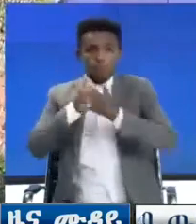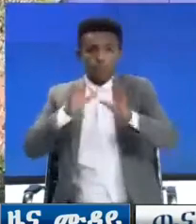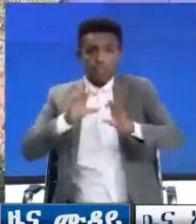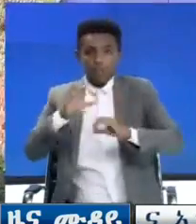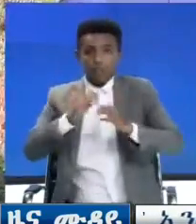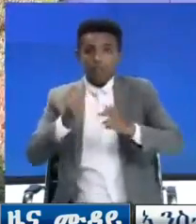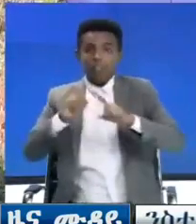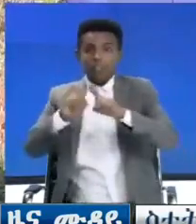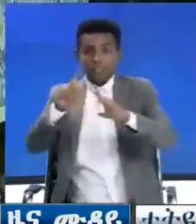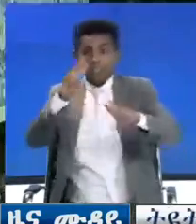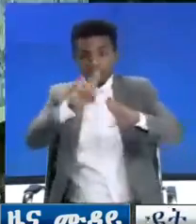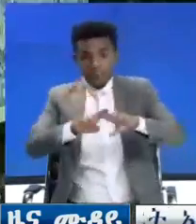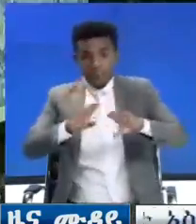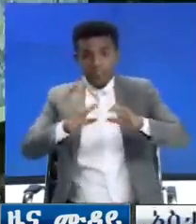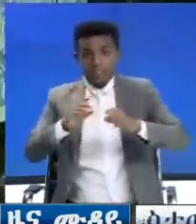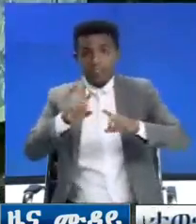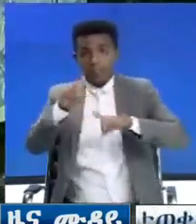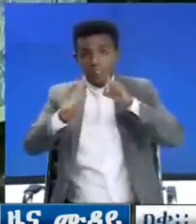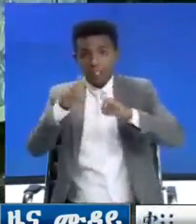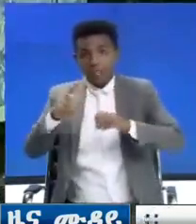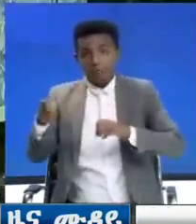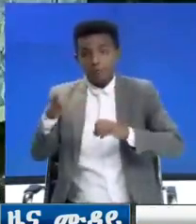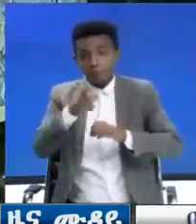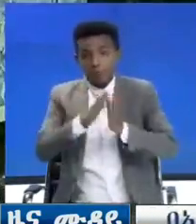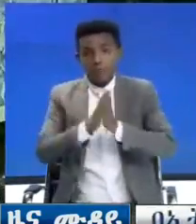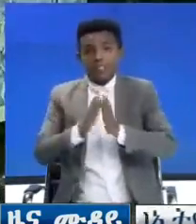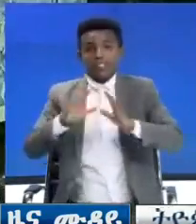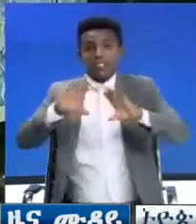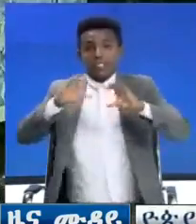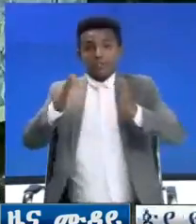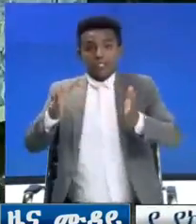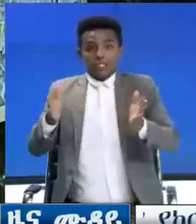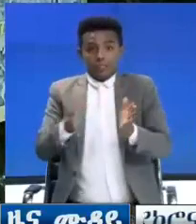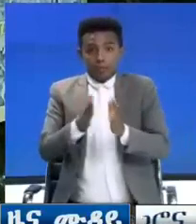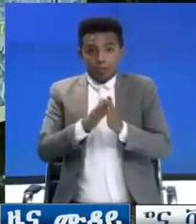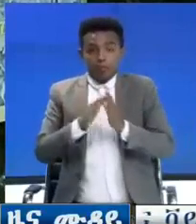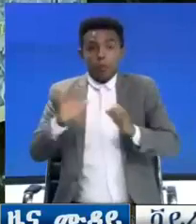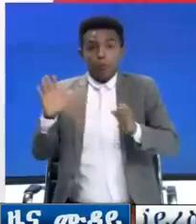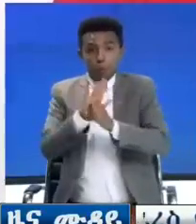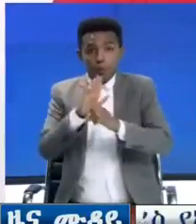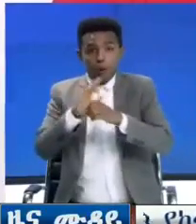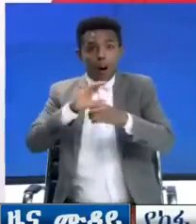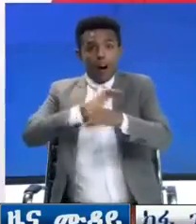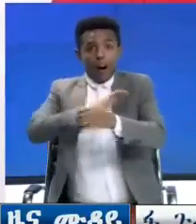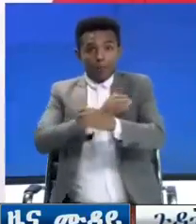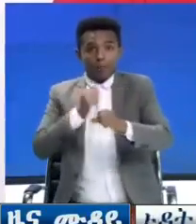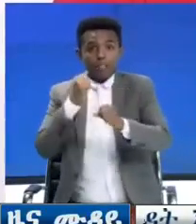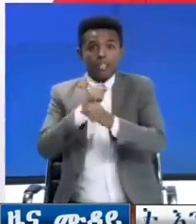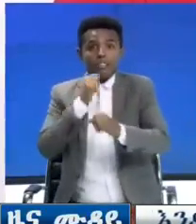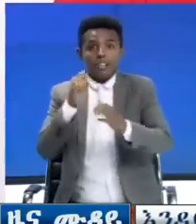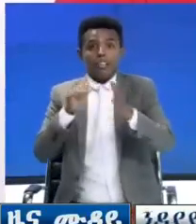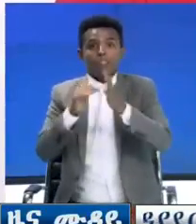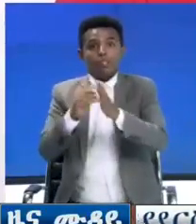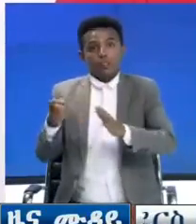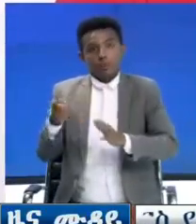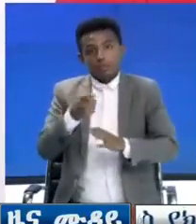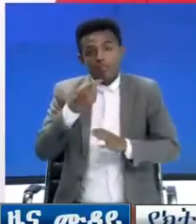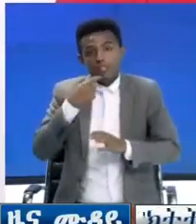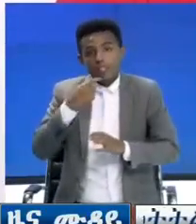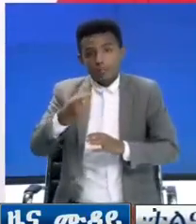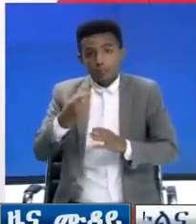ሁኔታን የሚጠይቅ በመሆኑ በዋናነት የክፍል ጥበት ችግር በሙሉ አቅሙ እንዳይሰራ እንቅፋት መሆኑን ምክትል ዳይሬክተሯ ተናግረዋል። 3